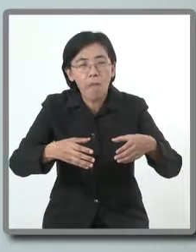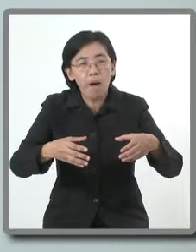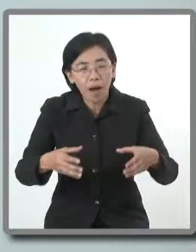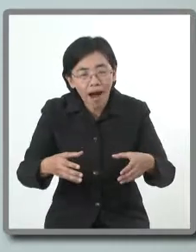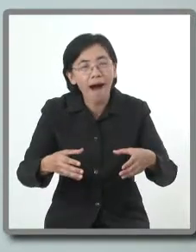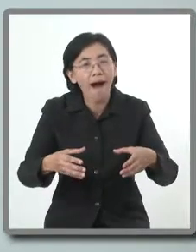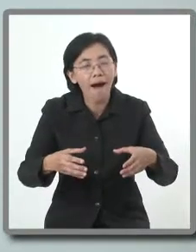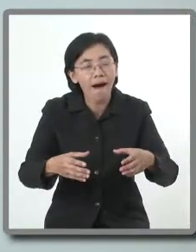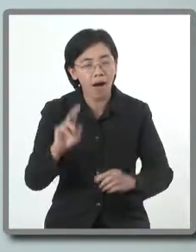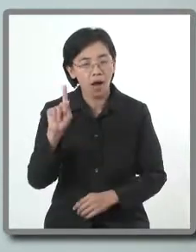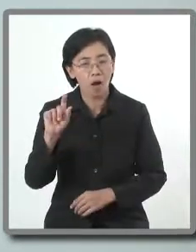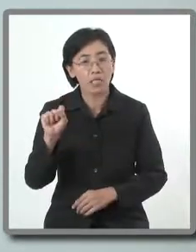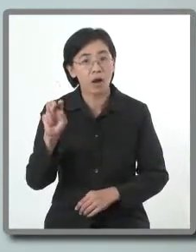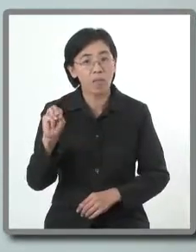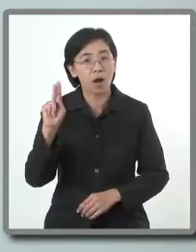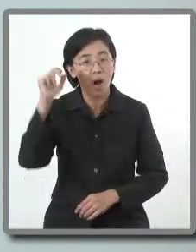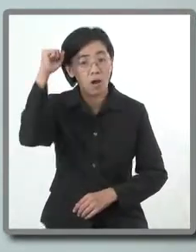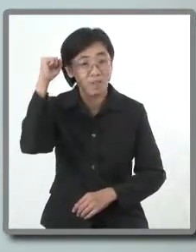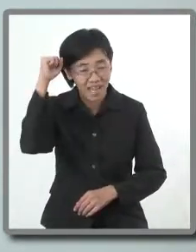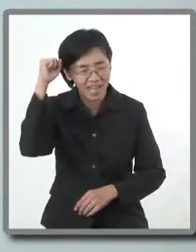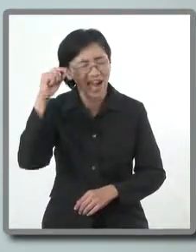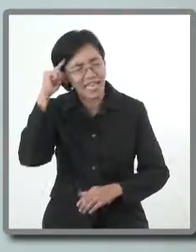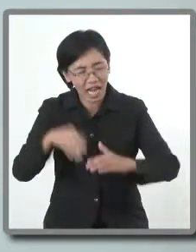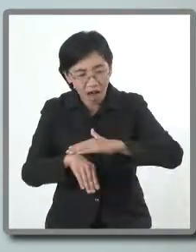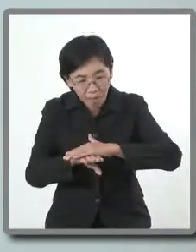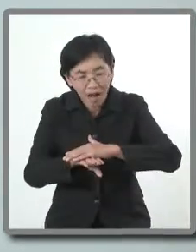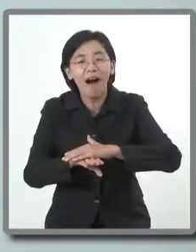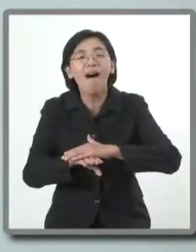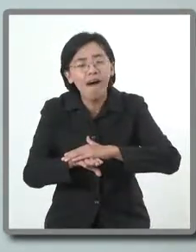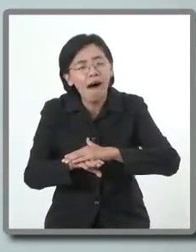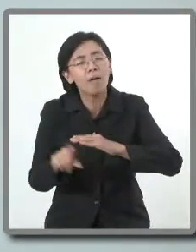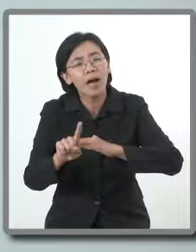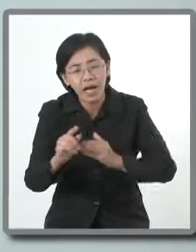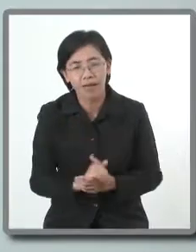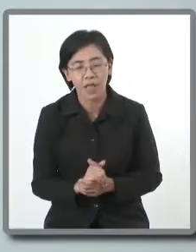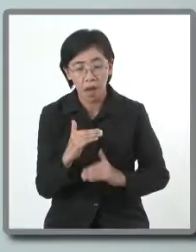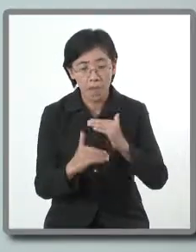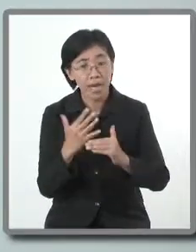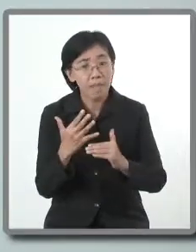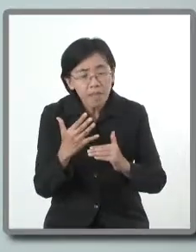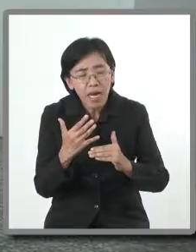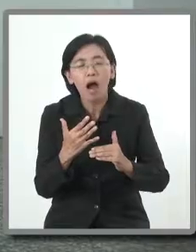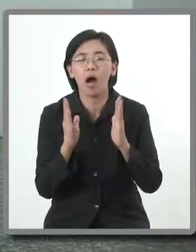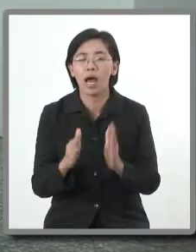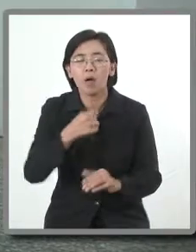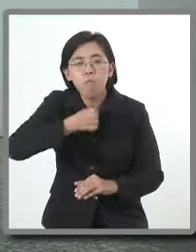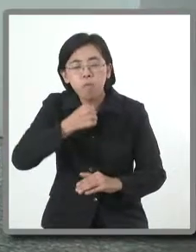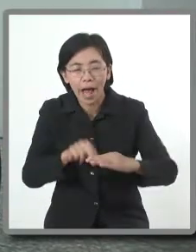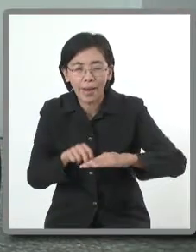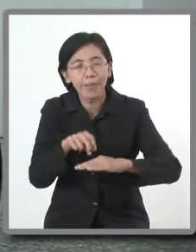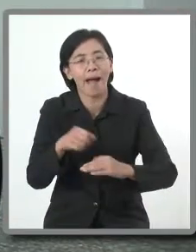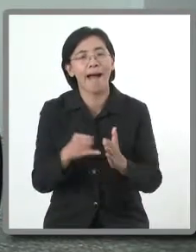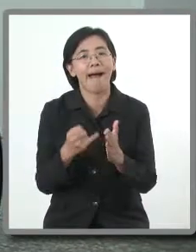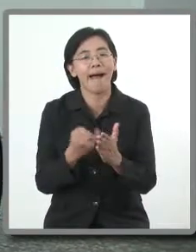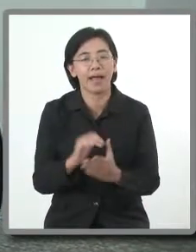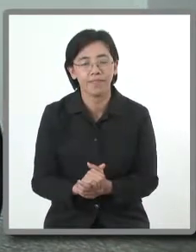ขอสมกนำรถชานต่ำเข้ามาวิ่งให้บริการเนี่ยน่าจะตอบโจทย์คนกลุ่มนี้มากขึ้นนะครับแล้วก็น่าจะเป็น